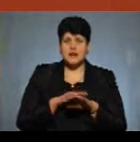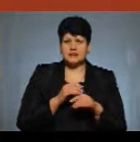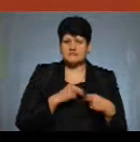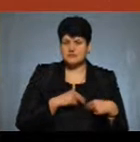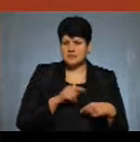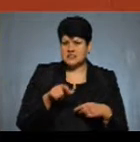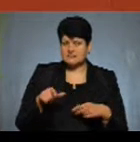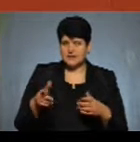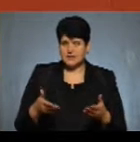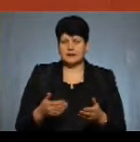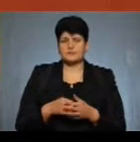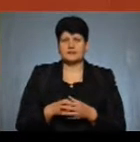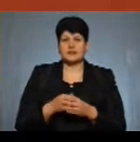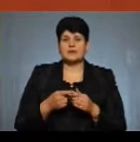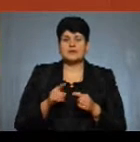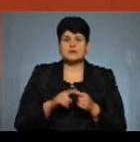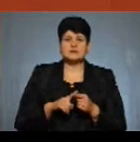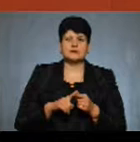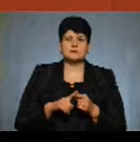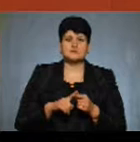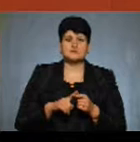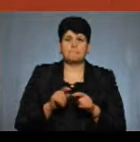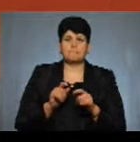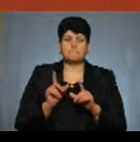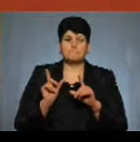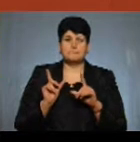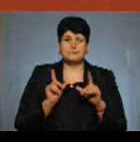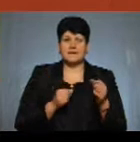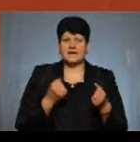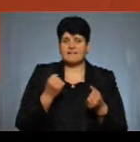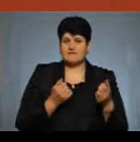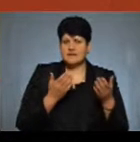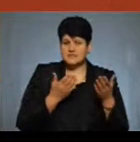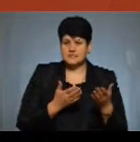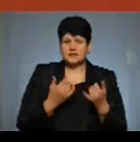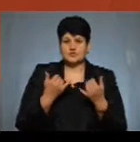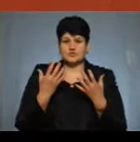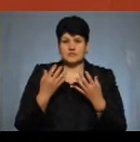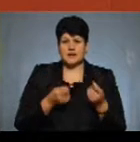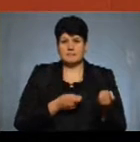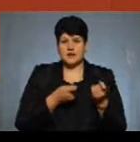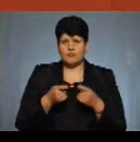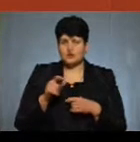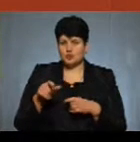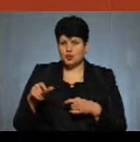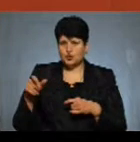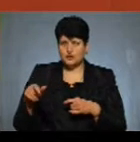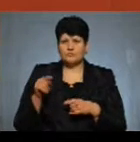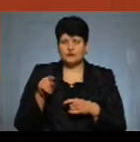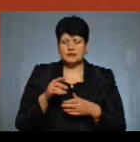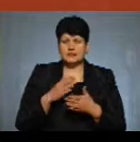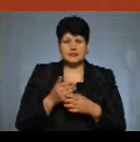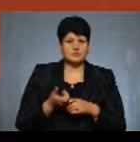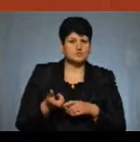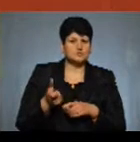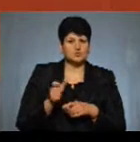працівники, відповідно. Це є перевізники, які на сьогоднішній день перевозять людей. Відповідно, вони